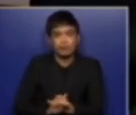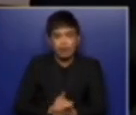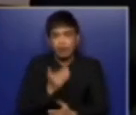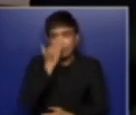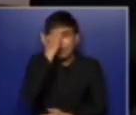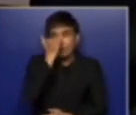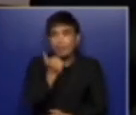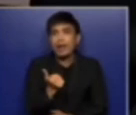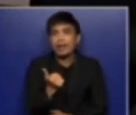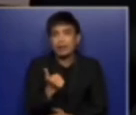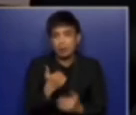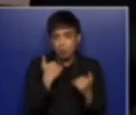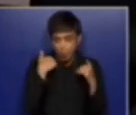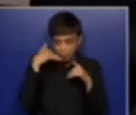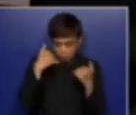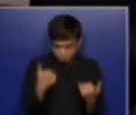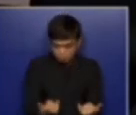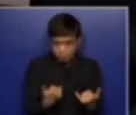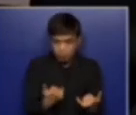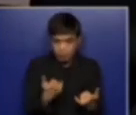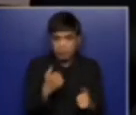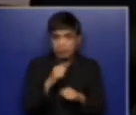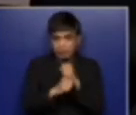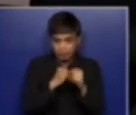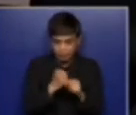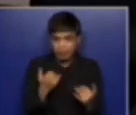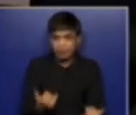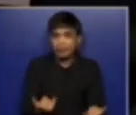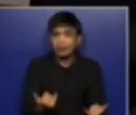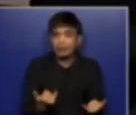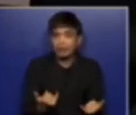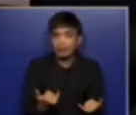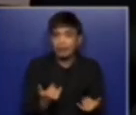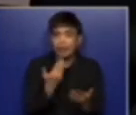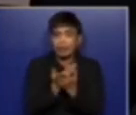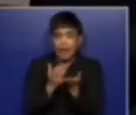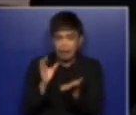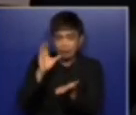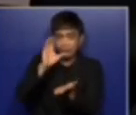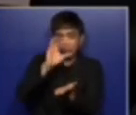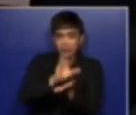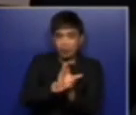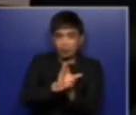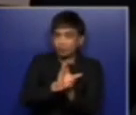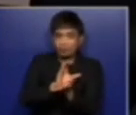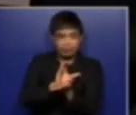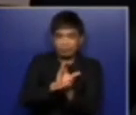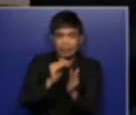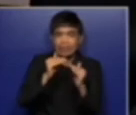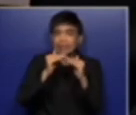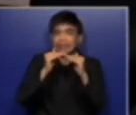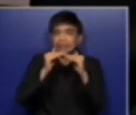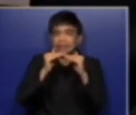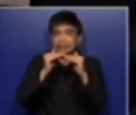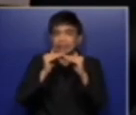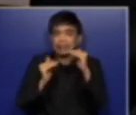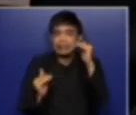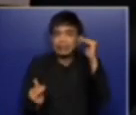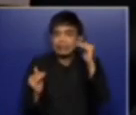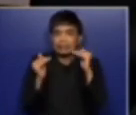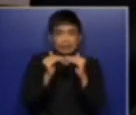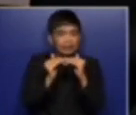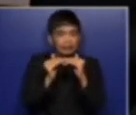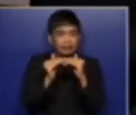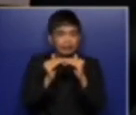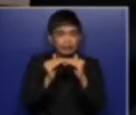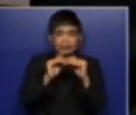ปีนี้ดิฉันบอกว่าละเมิดสิทธิมนุษยชนของเกษตรกรเ